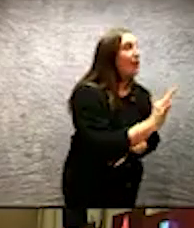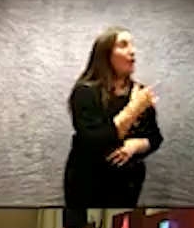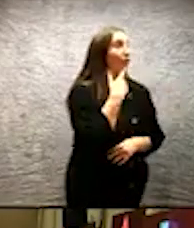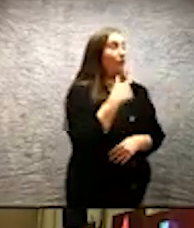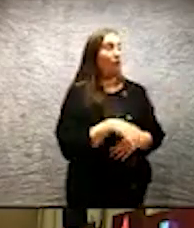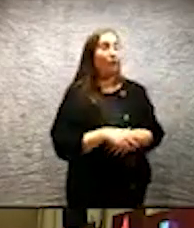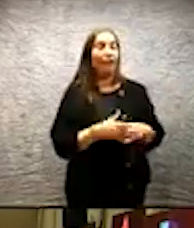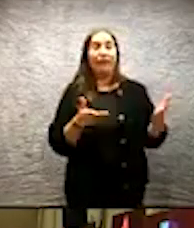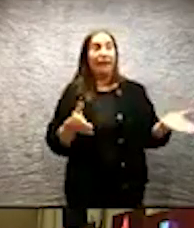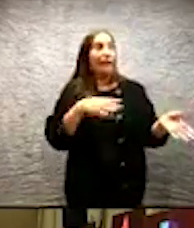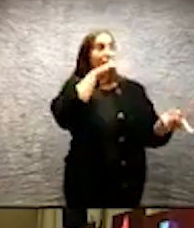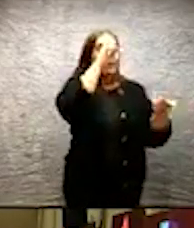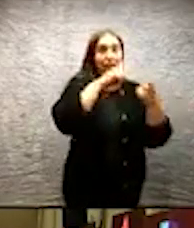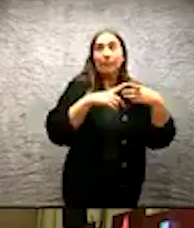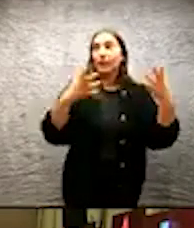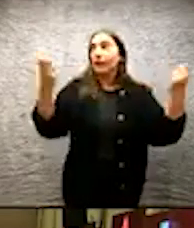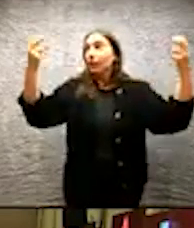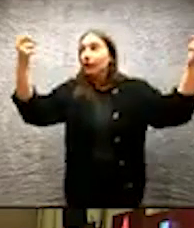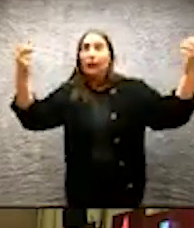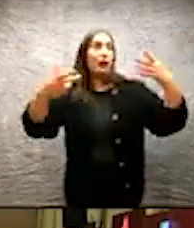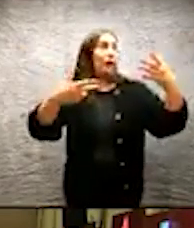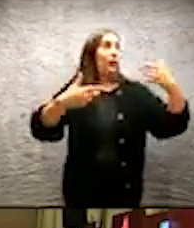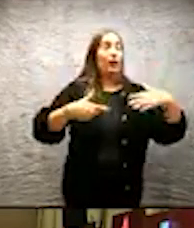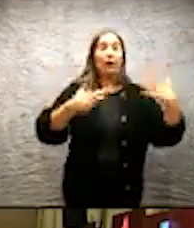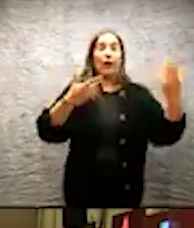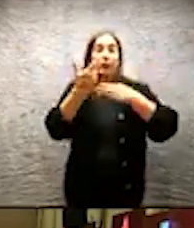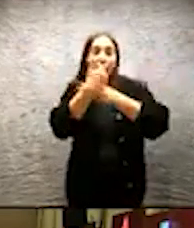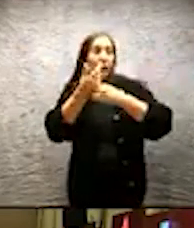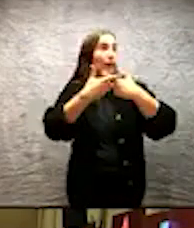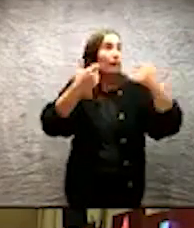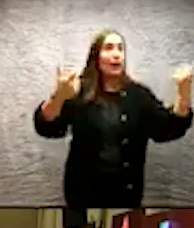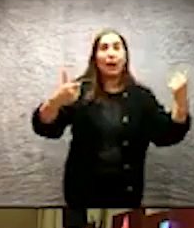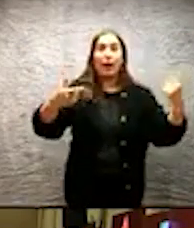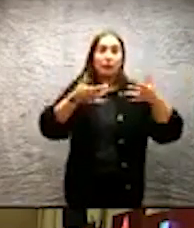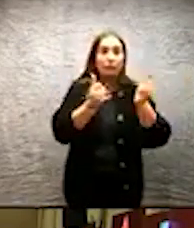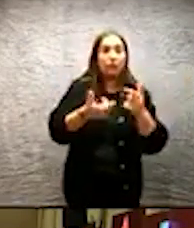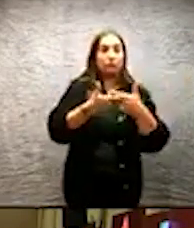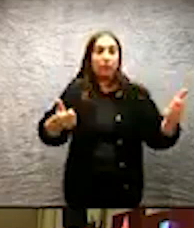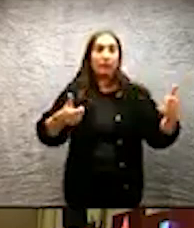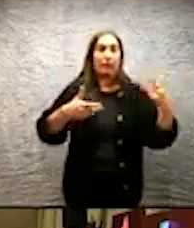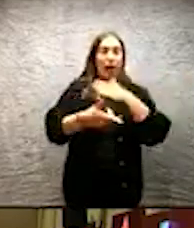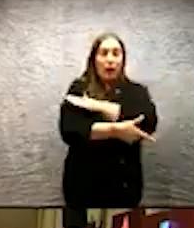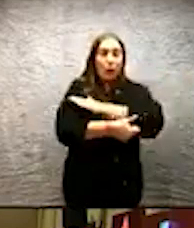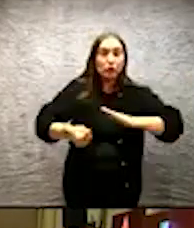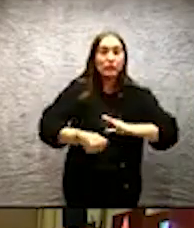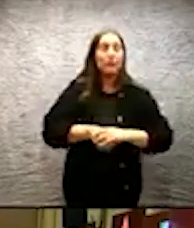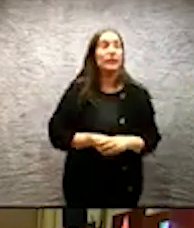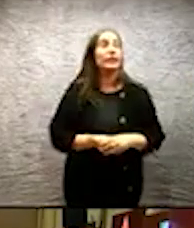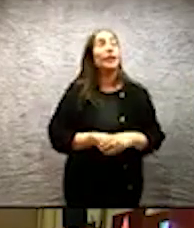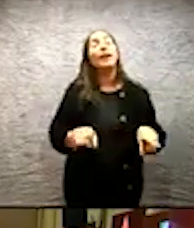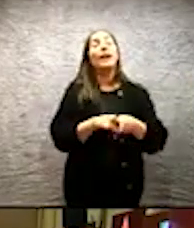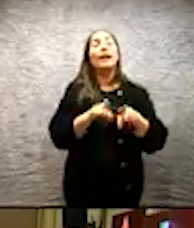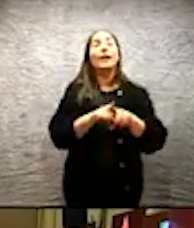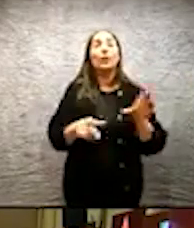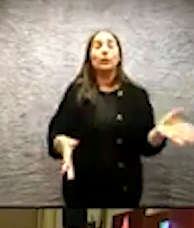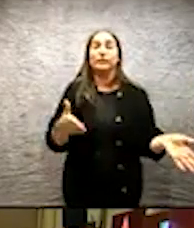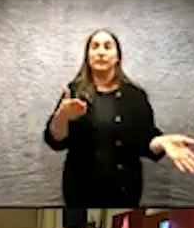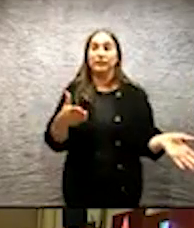la préparation logistique de ce conseil. Et merci à Sylvain, Monsieur Rasmont. Pour la diffusion sur les réseaux,